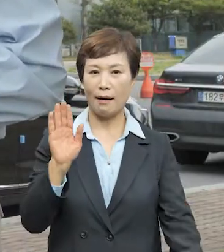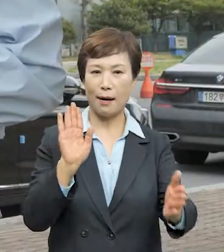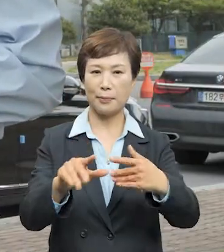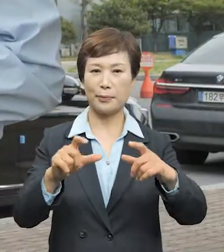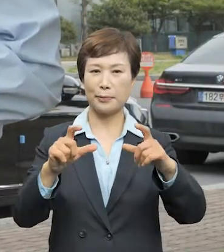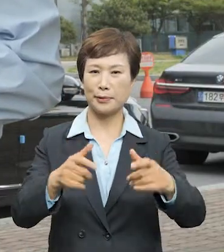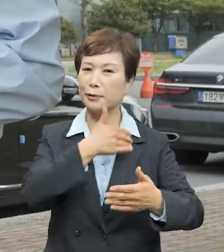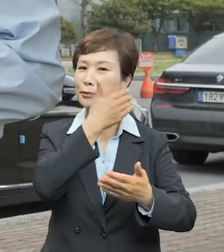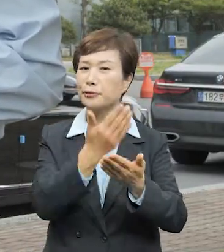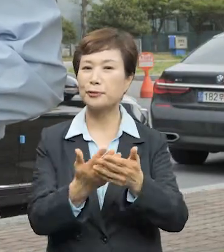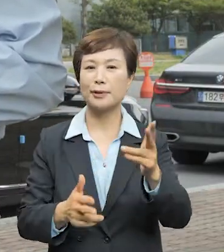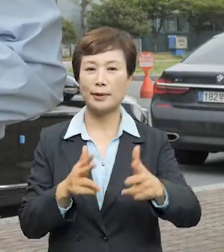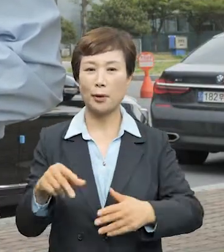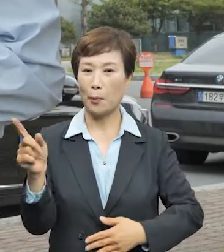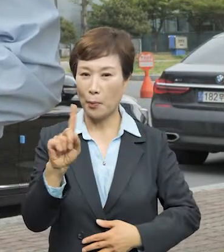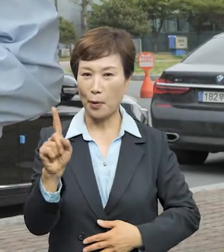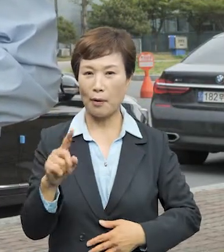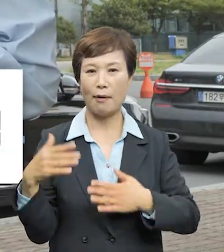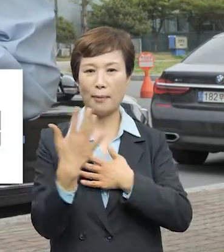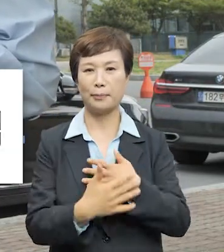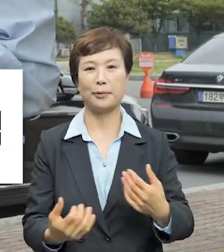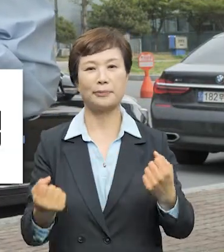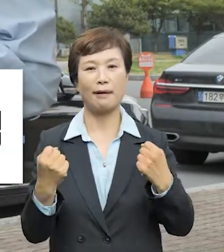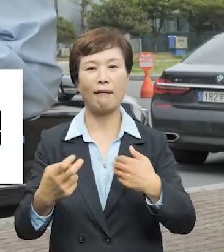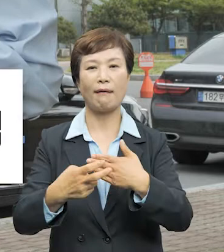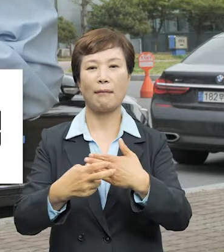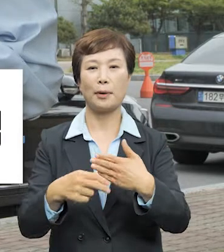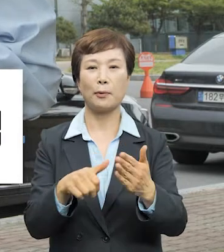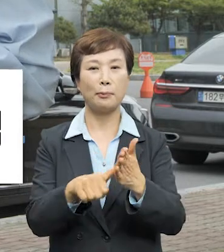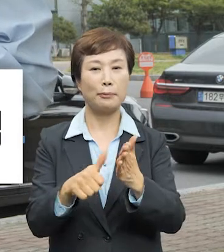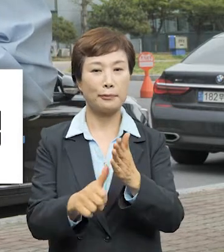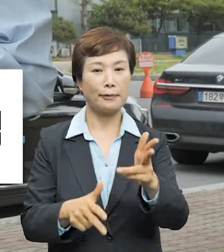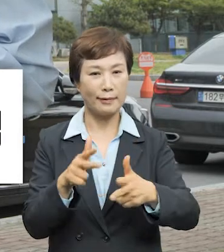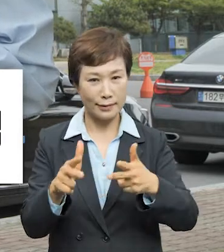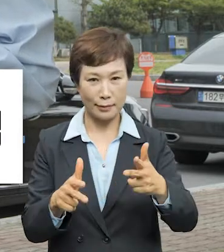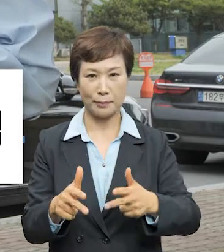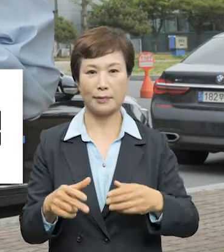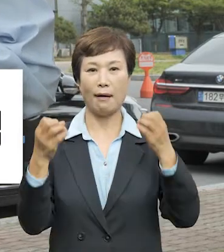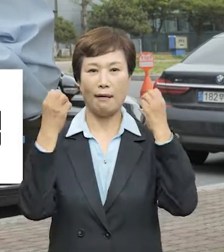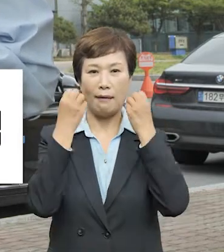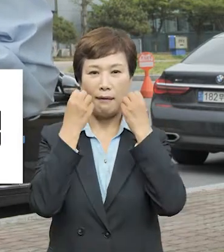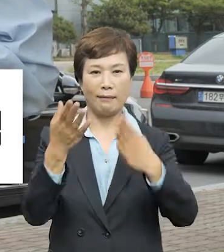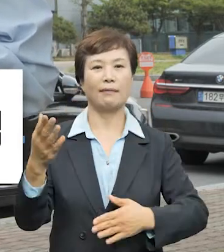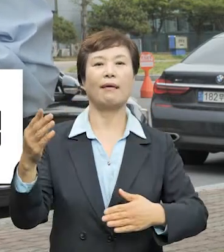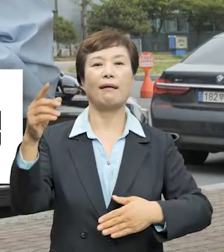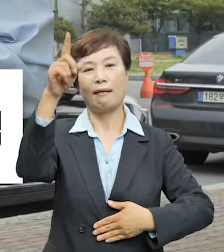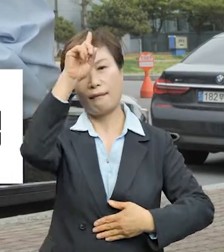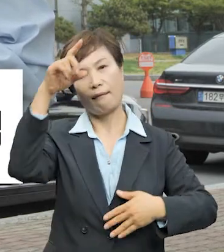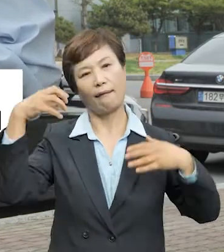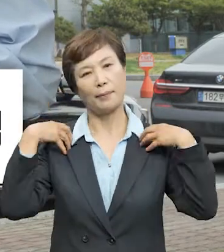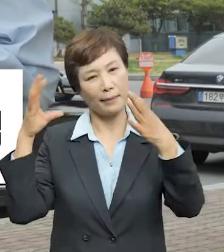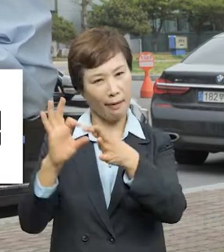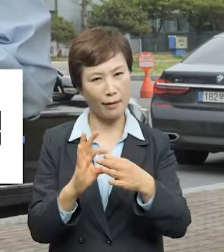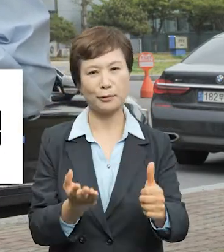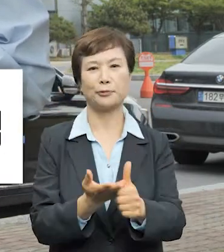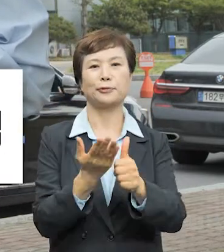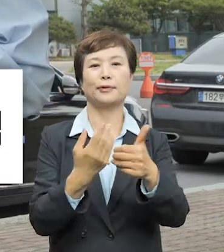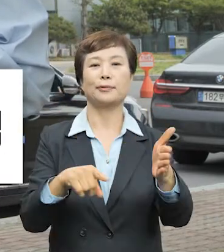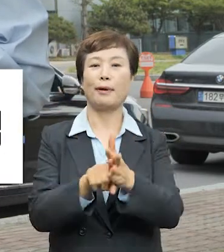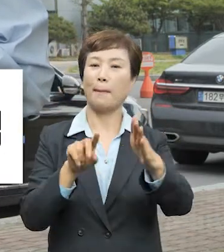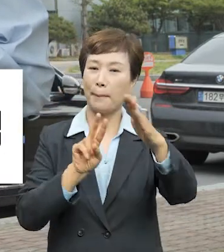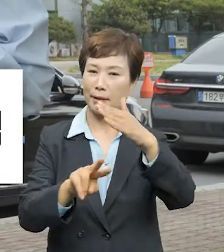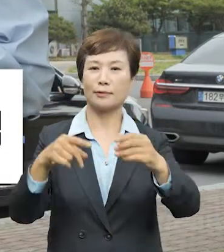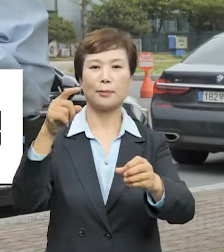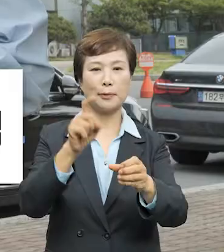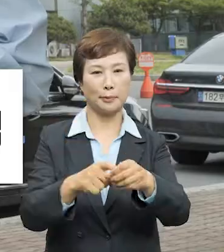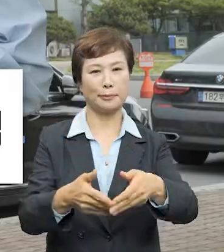광주시가 차세대 지역 전략 산업인 의료 헬스케어 산업이 차기 정부에서도 지속적으로 육성될 수 있도록 비전과